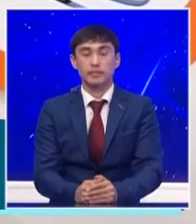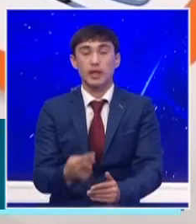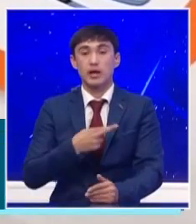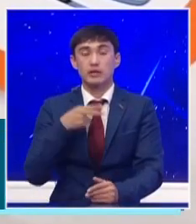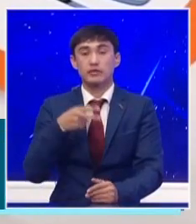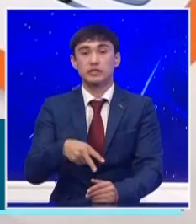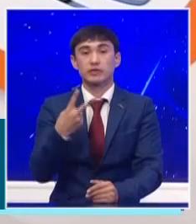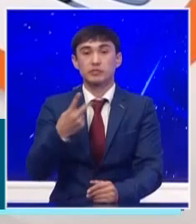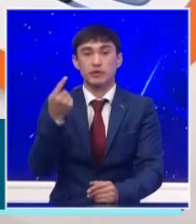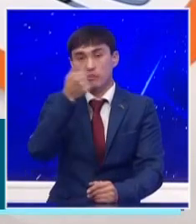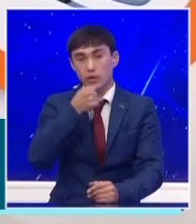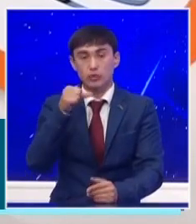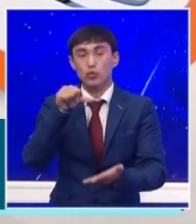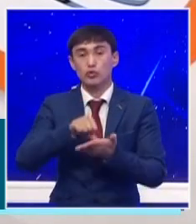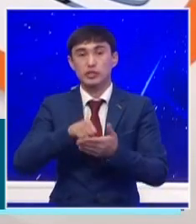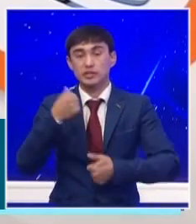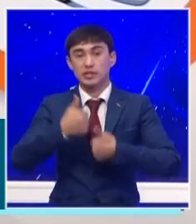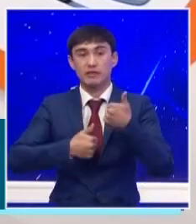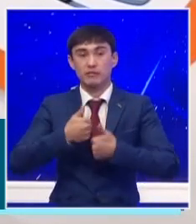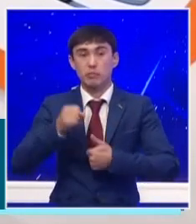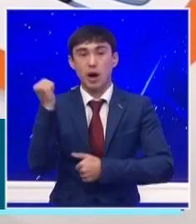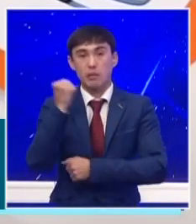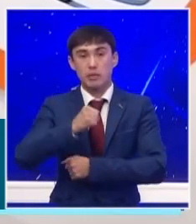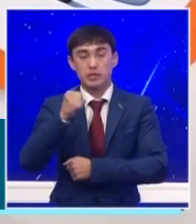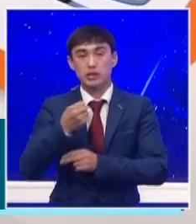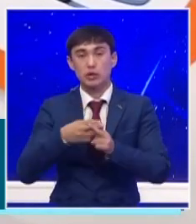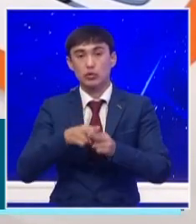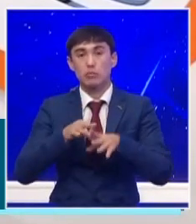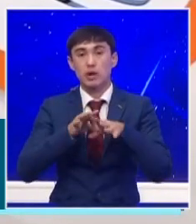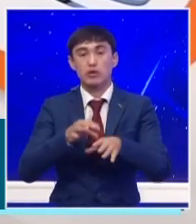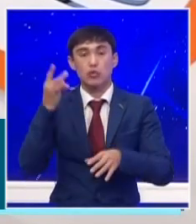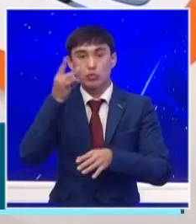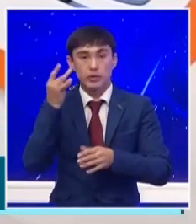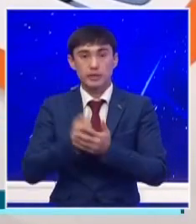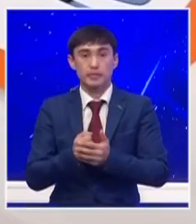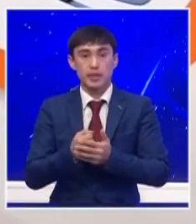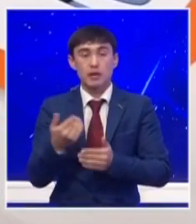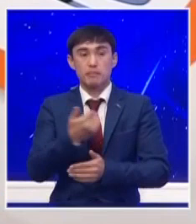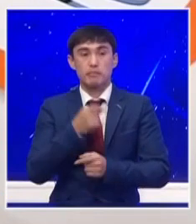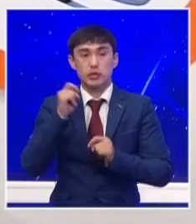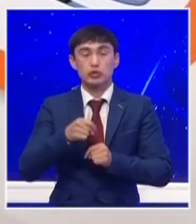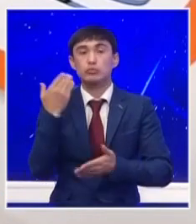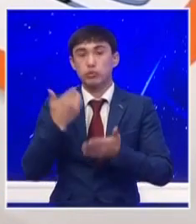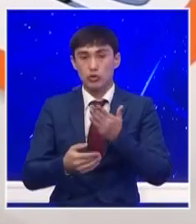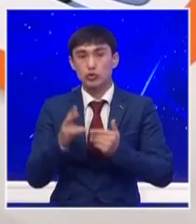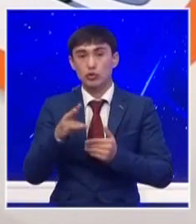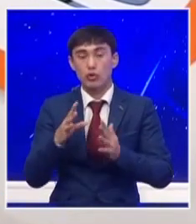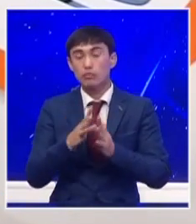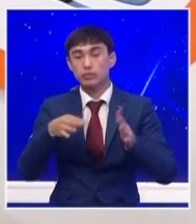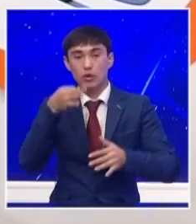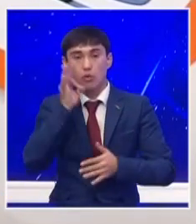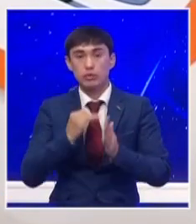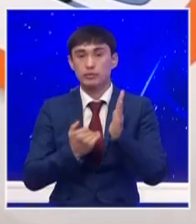Я в 2021 году участвовал в соревнованиях по армрестлингу который проходил в Румынии Хотя я тогда пришёл с проигрышем но набрался